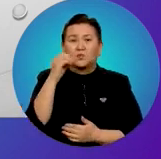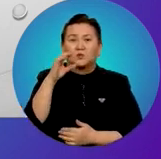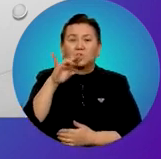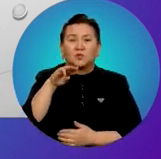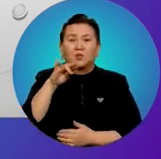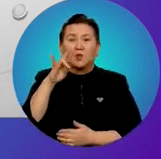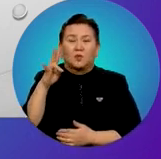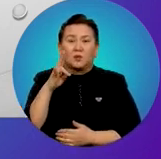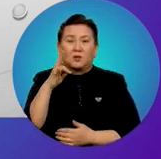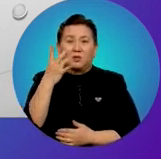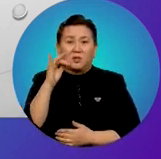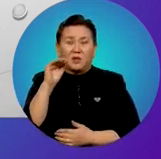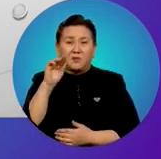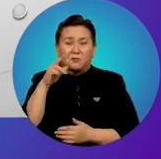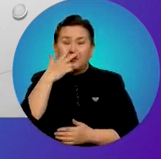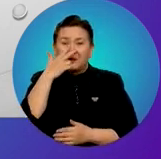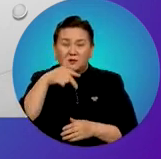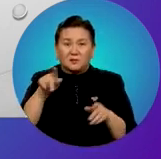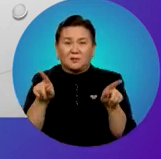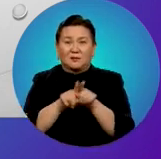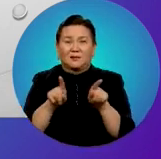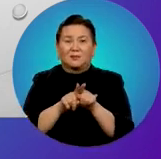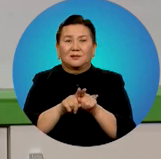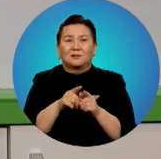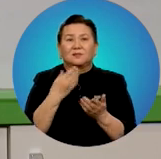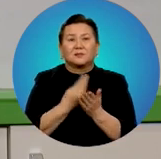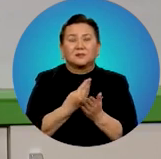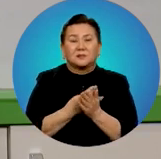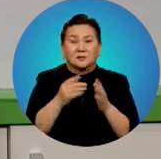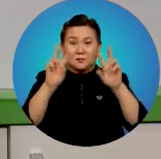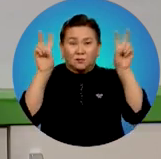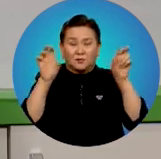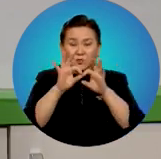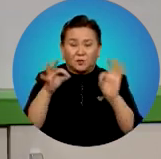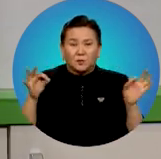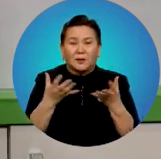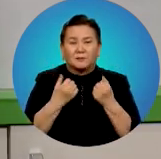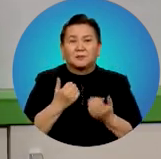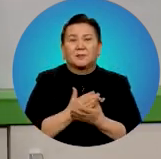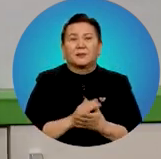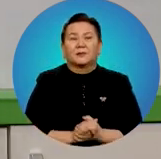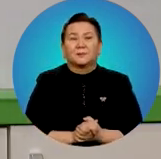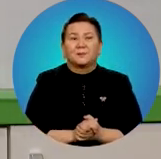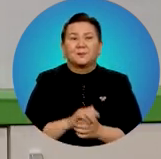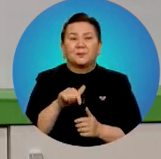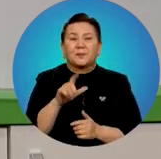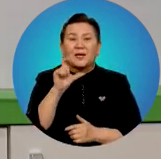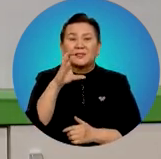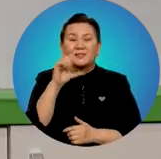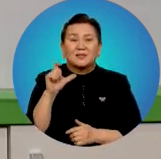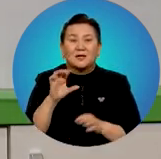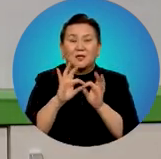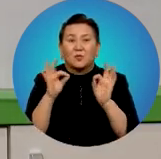нефт агуулдаг чиргүүл онгоцны тухай ярьж байгаа хэрэг юм а гэсэн энэ жижигхэн цогцлбарыг авсан байна. За тэгэхээр энэ яг эсэний хувьд бол